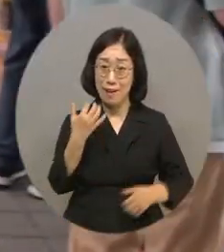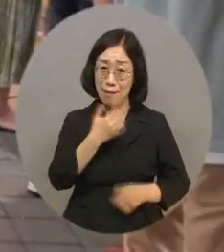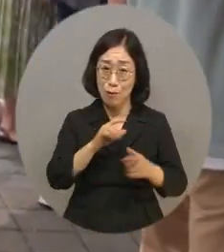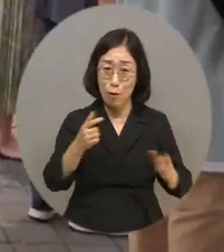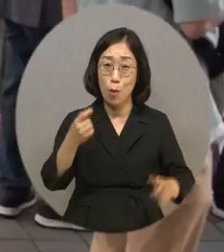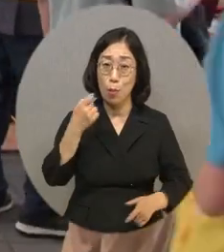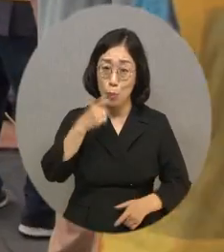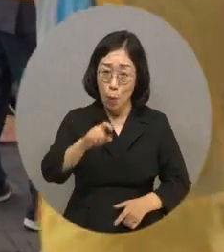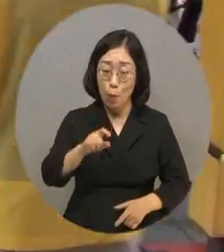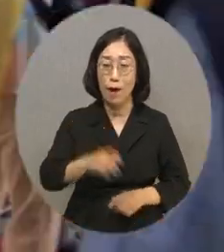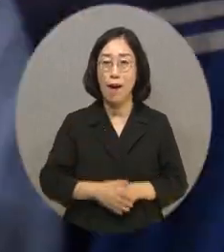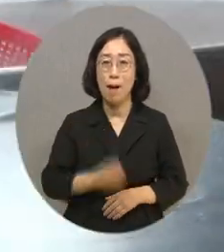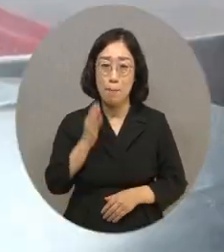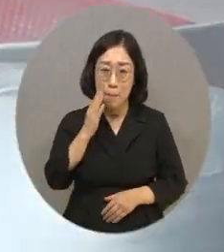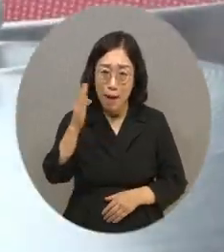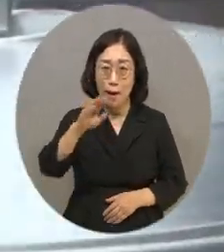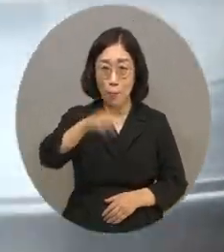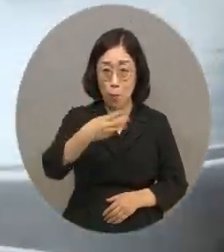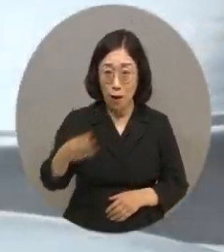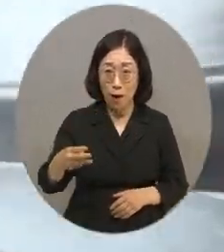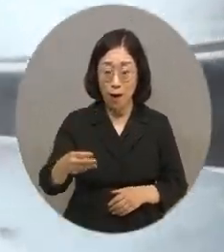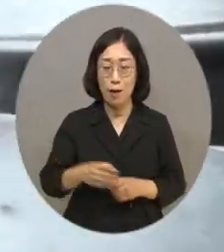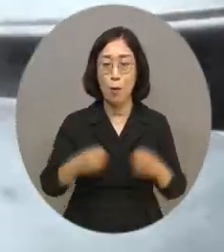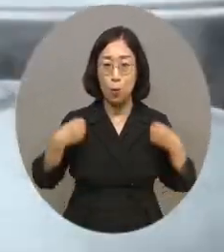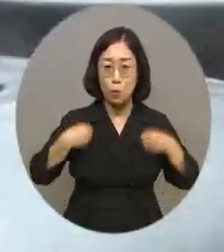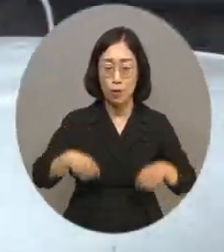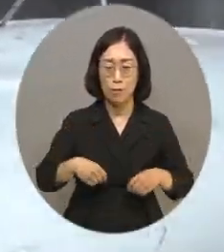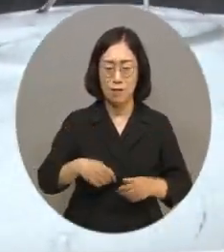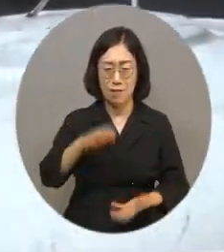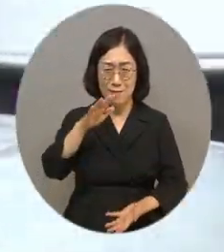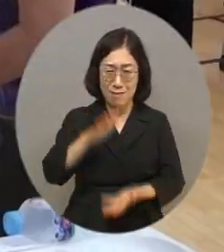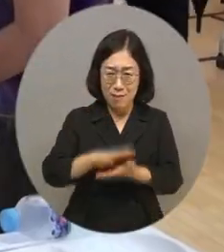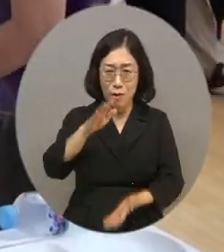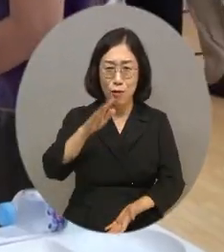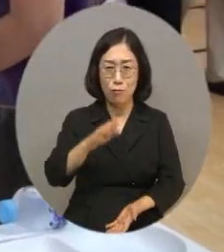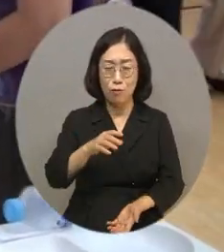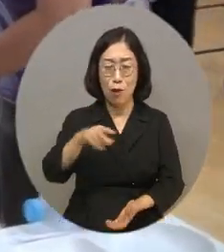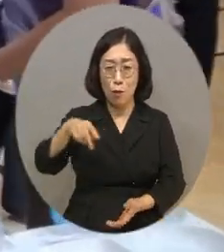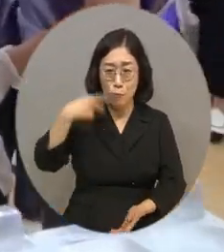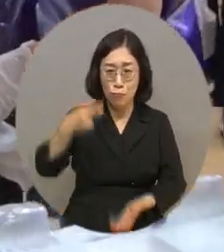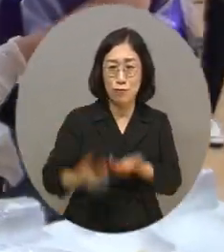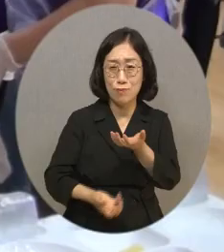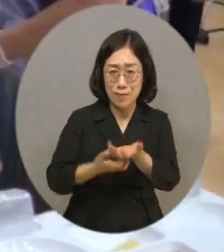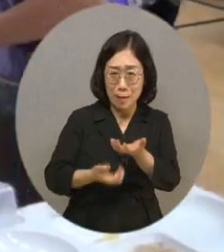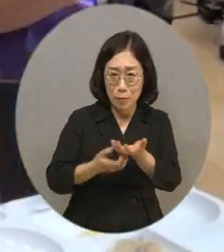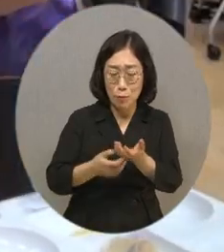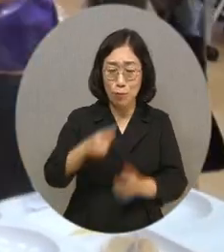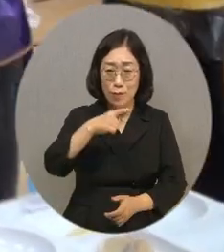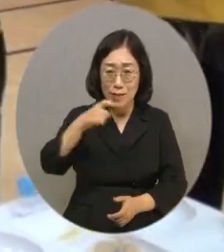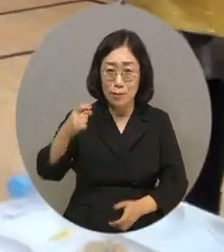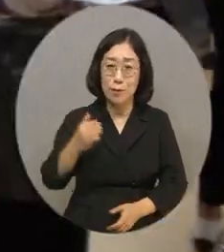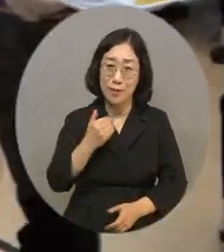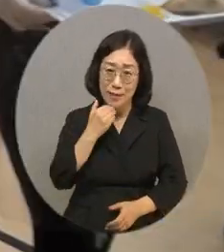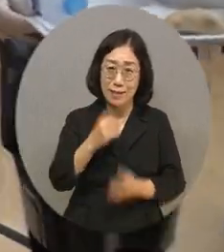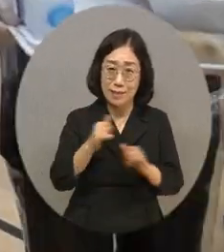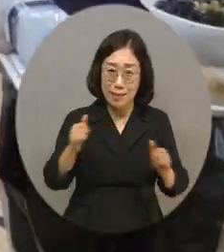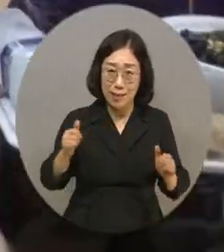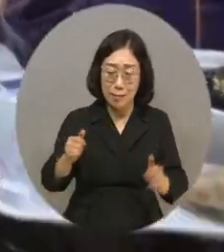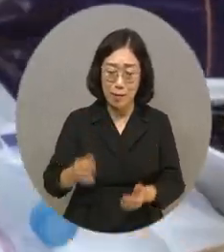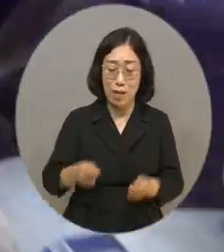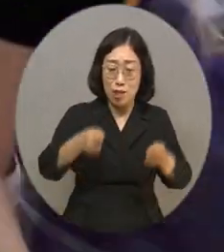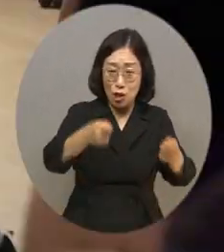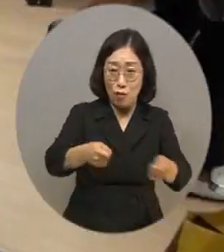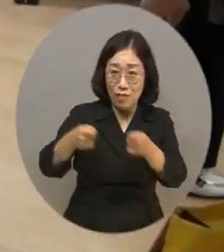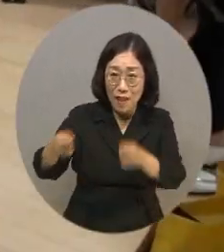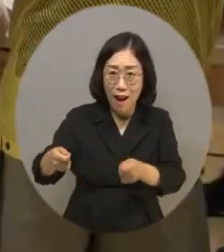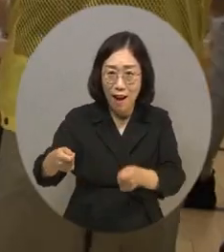알록달록 조끼를 입은 봉사단 뜨거운 열기 속 면을 삶아내고 만들어진 자장 을 기다리는 시민에게 전하는 임무는